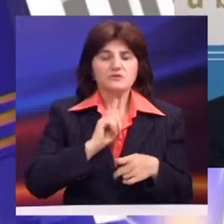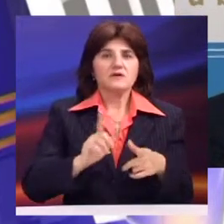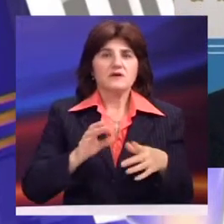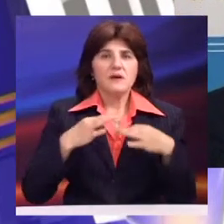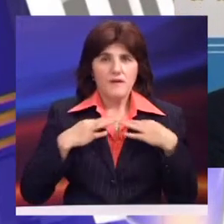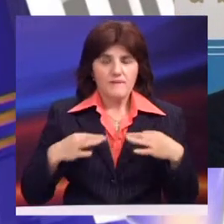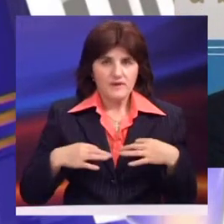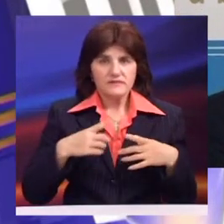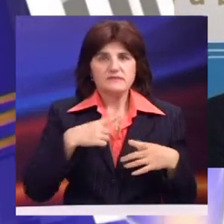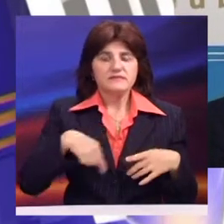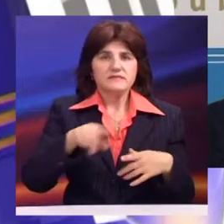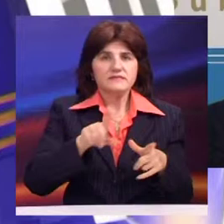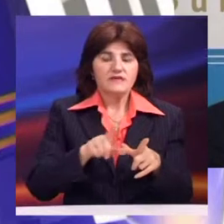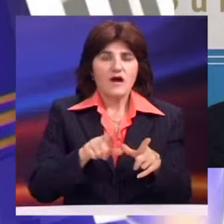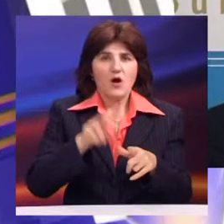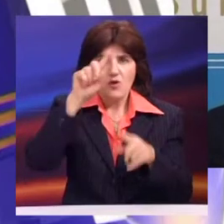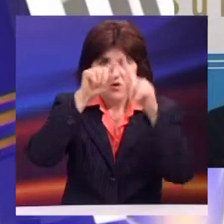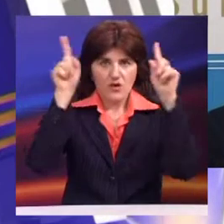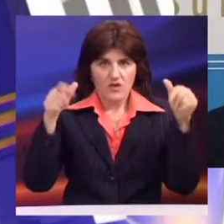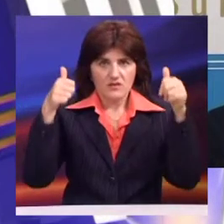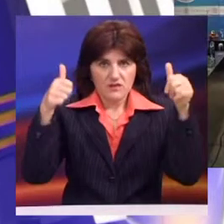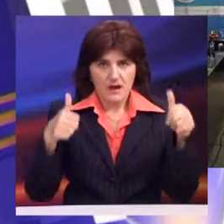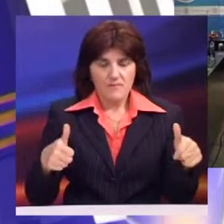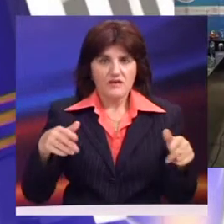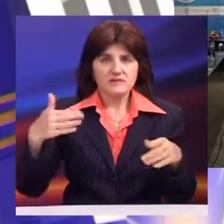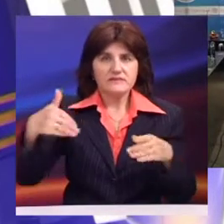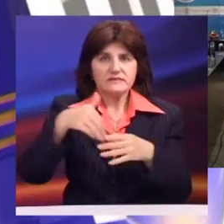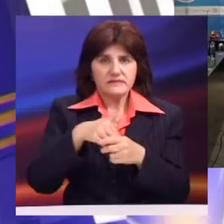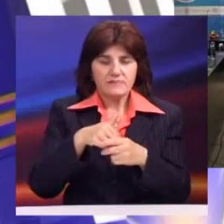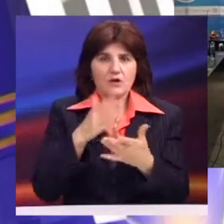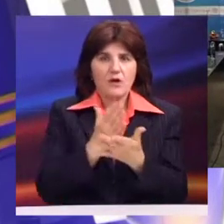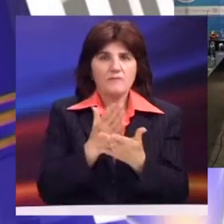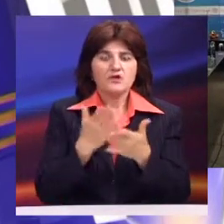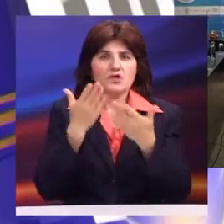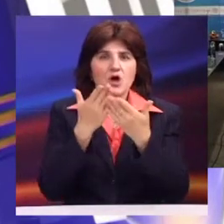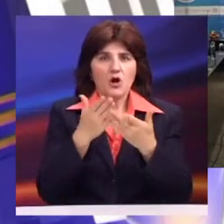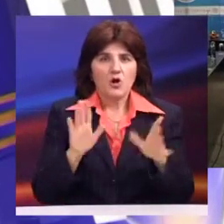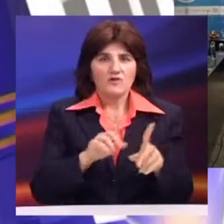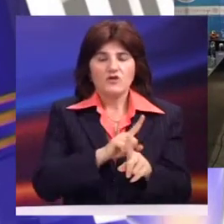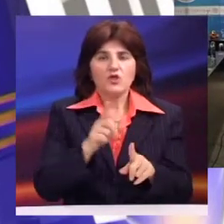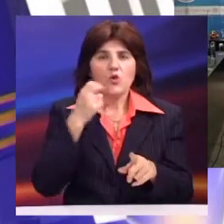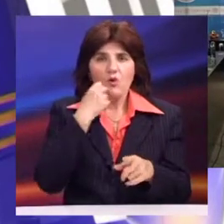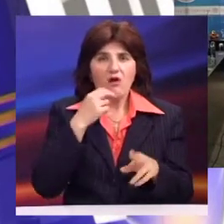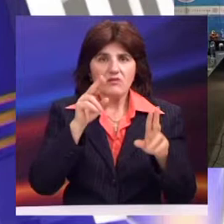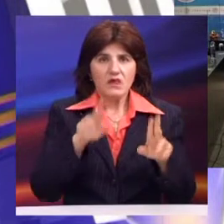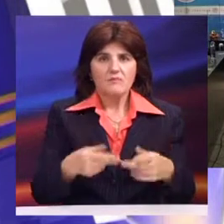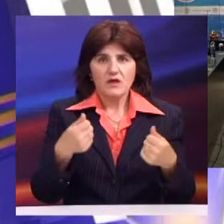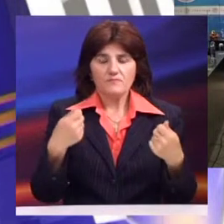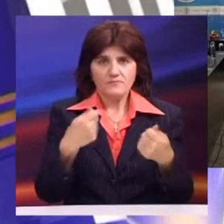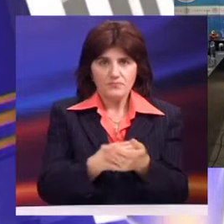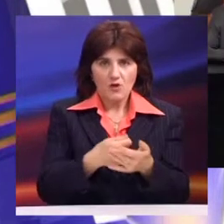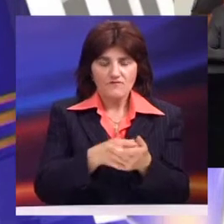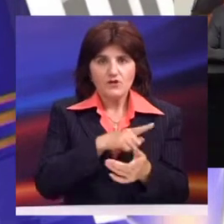na oglasnoj tabli Nacionalne službe za zapošljavanje. Javni poziv je otvoren sve dok ima finansijskih sredstava,